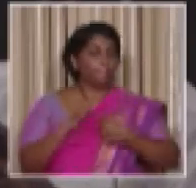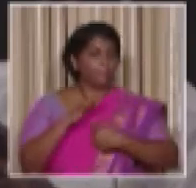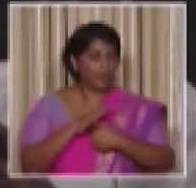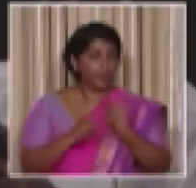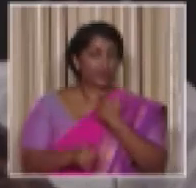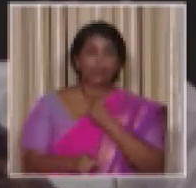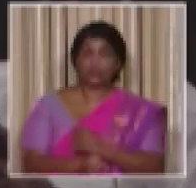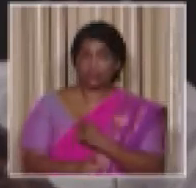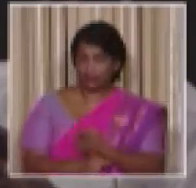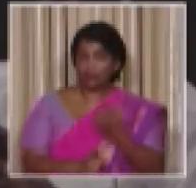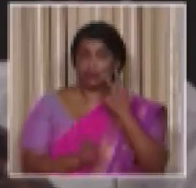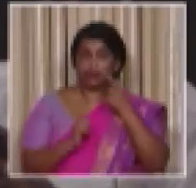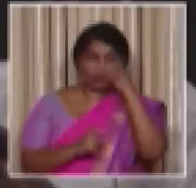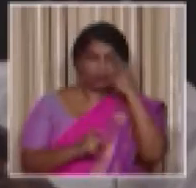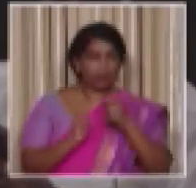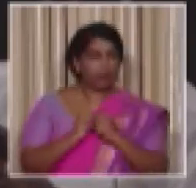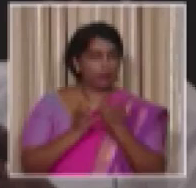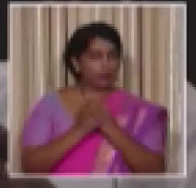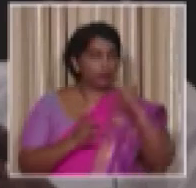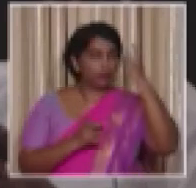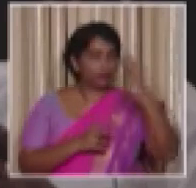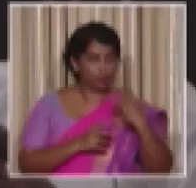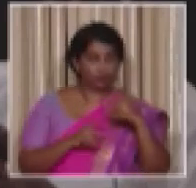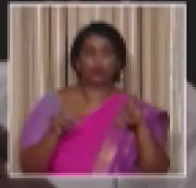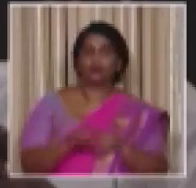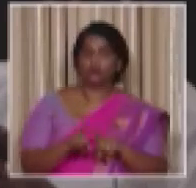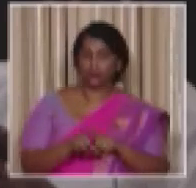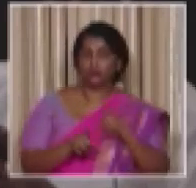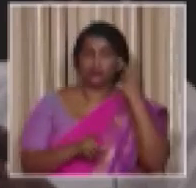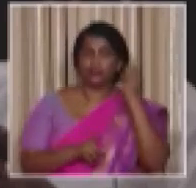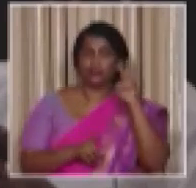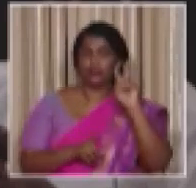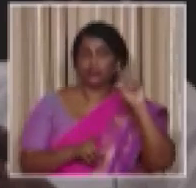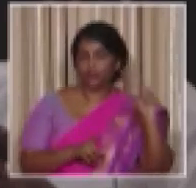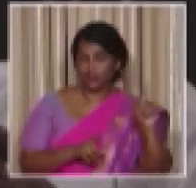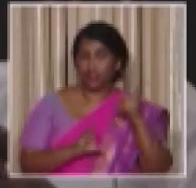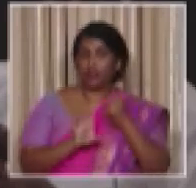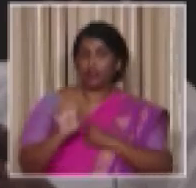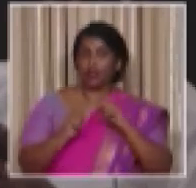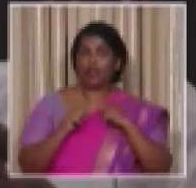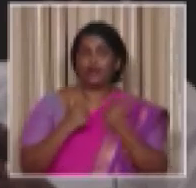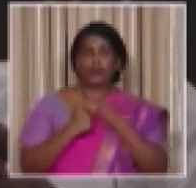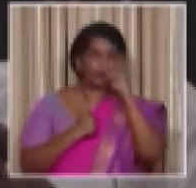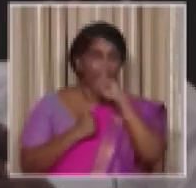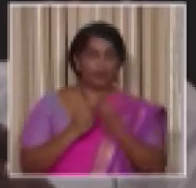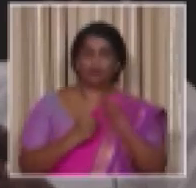සේවයේ විෂමතාවය ඉවත් කිරීමේ 3:1 ප්‍රමාණයක් 2022 අවුරුද්දේ අප්‍රේල් මාසෙදී